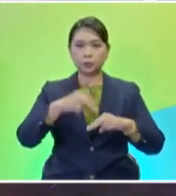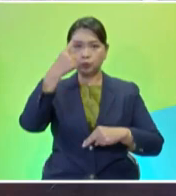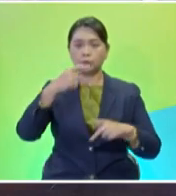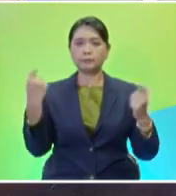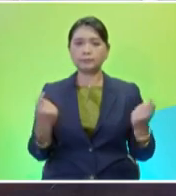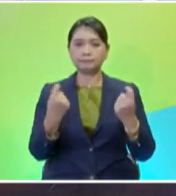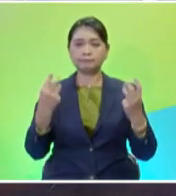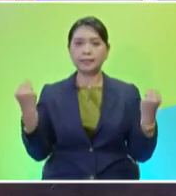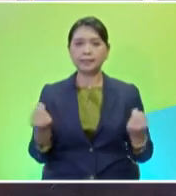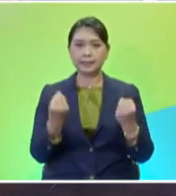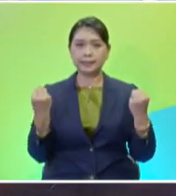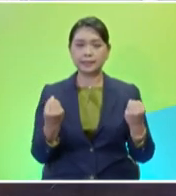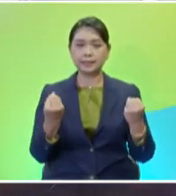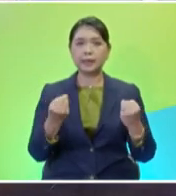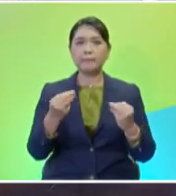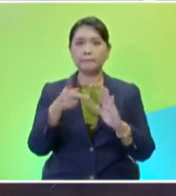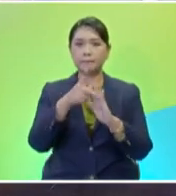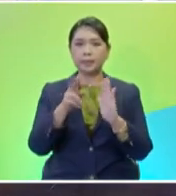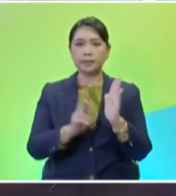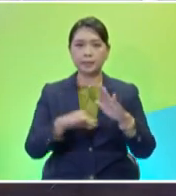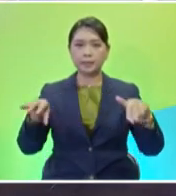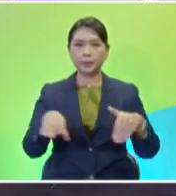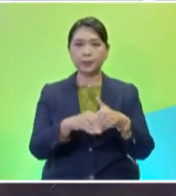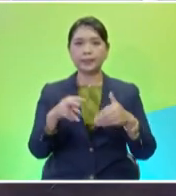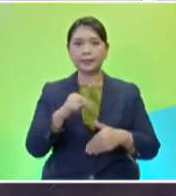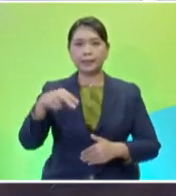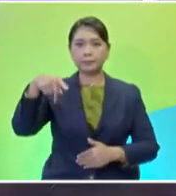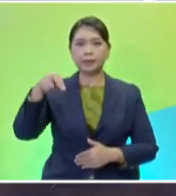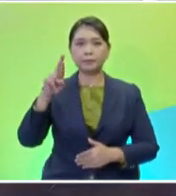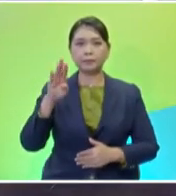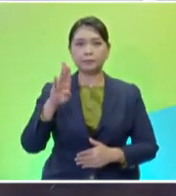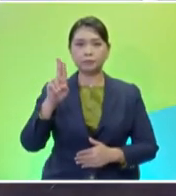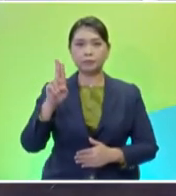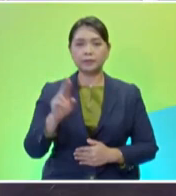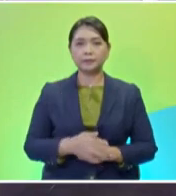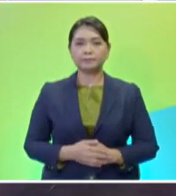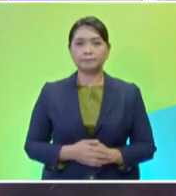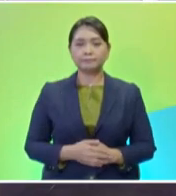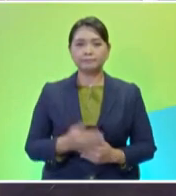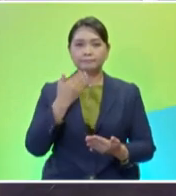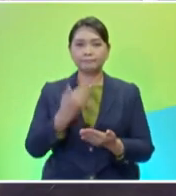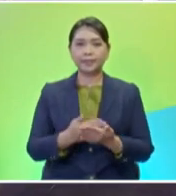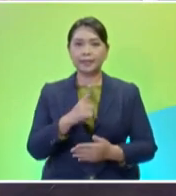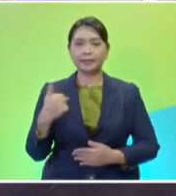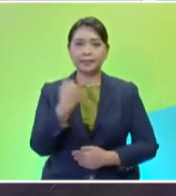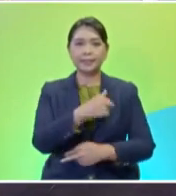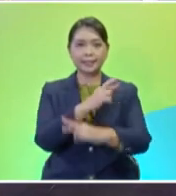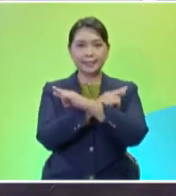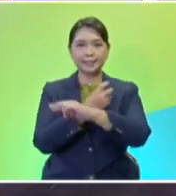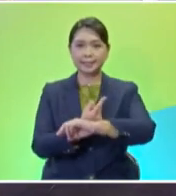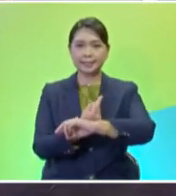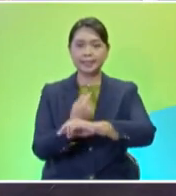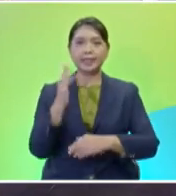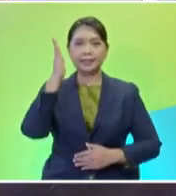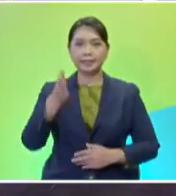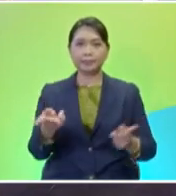majelis perkawinan Prabu yang tadi itulah dia Prabu kita pada hari ini Baiklah kita rehat ketika kita